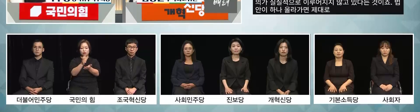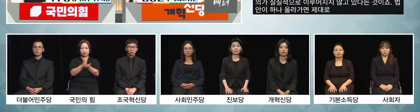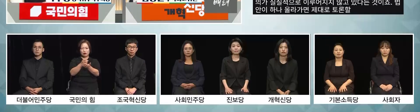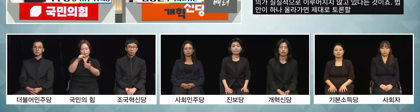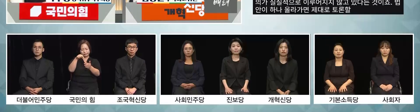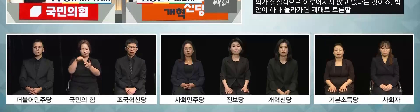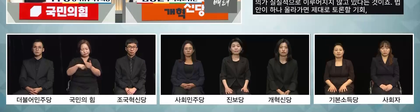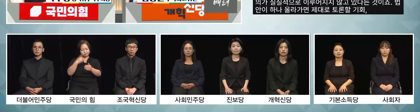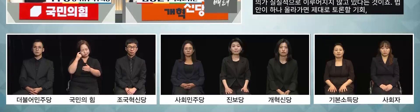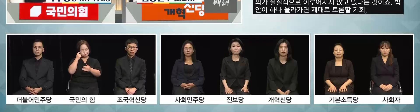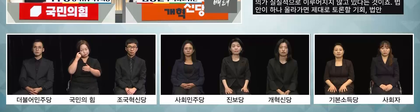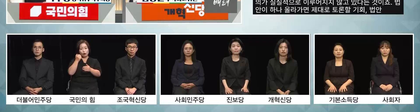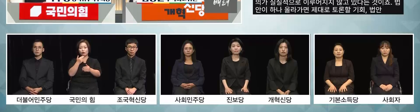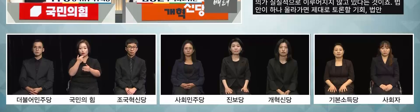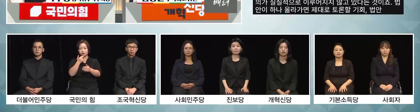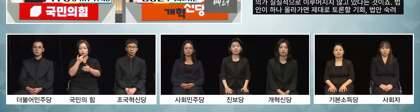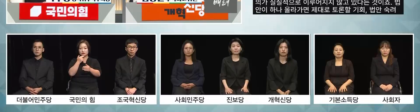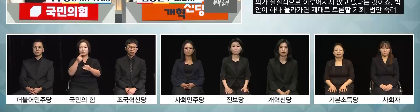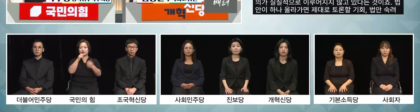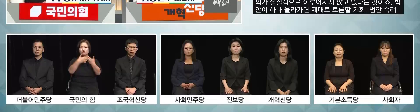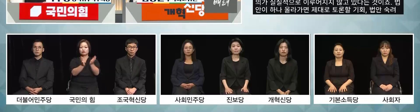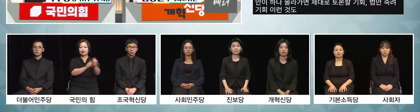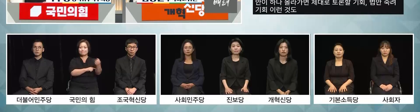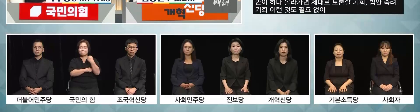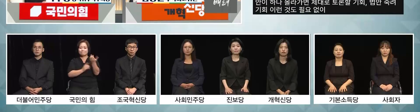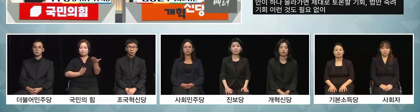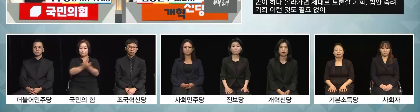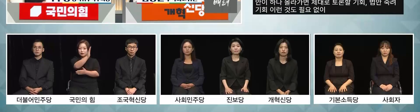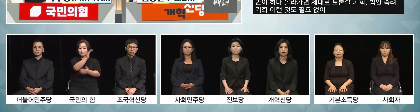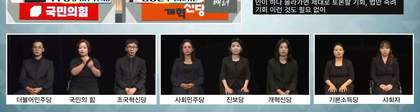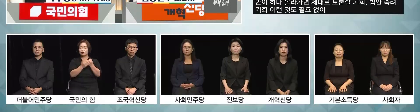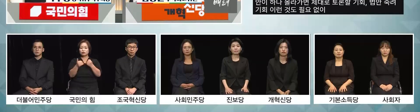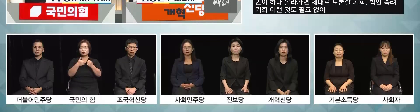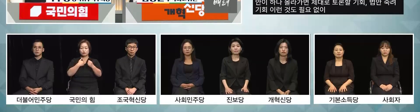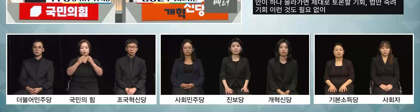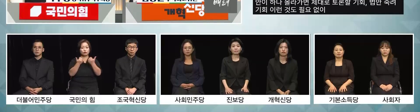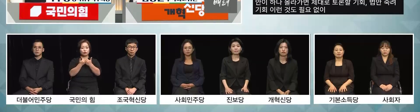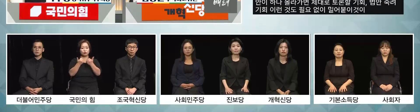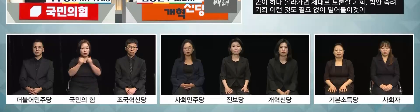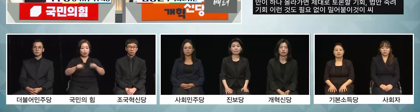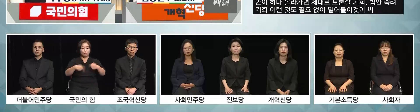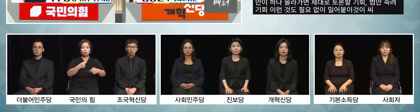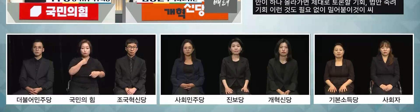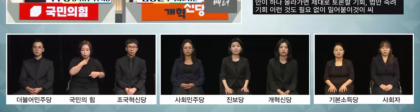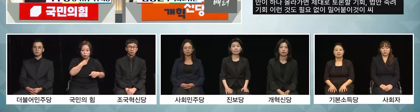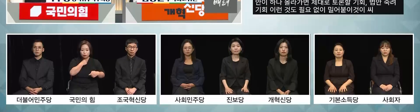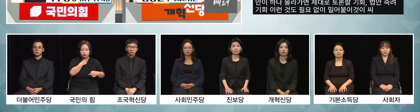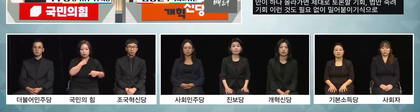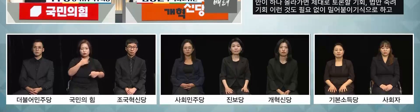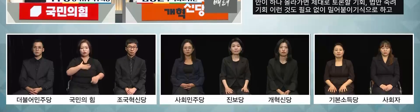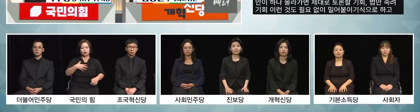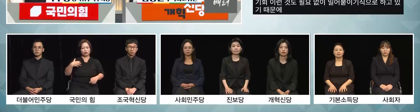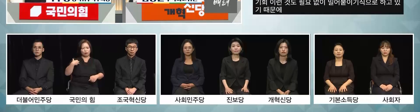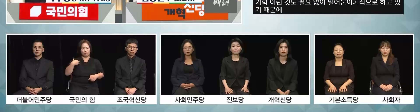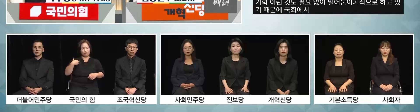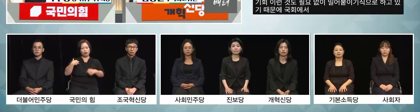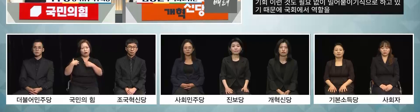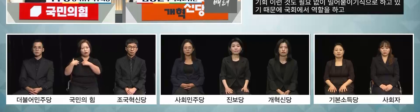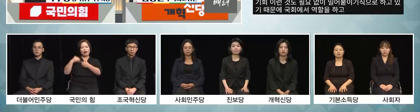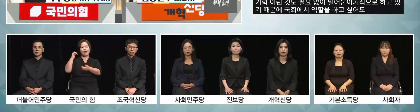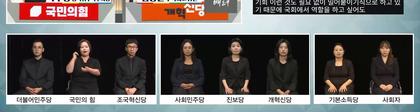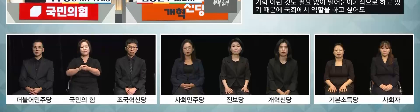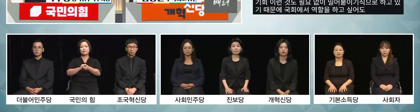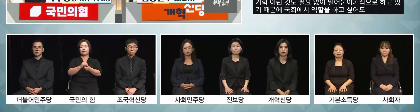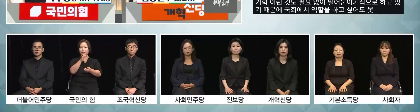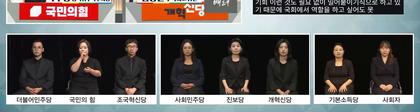그냥 밀어붙이기식으로 통과를 시켜버리고 있기 때문에 저희가 국회에서 하고 싶어도 제대로 역할을 못하는 지금 한계에 봉착했고